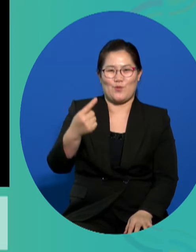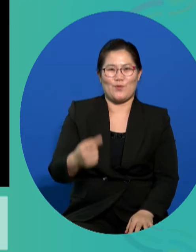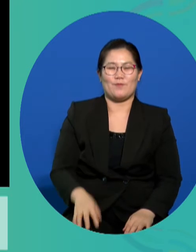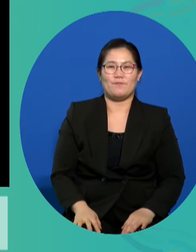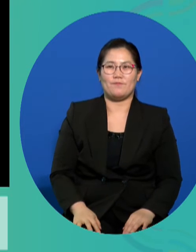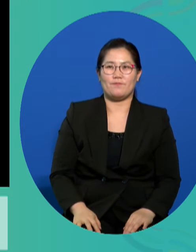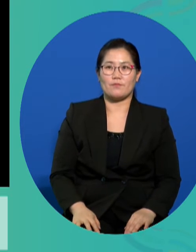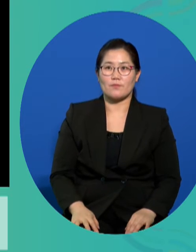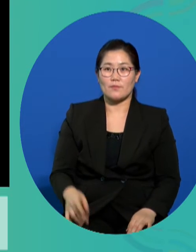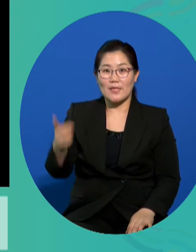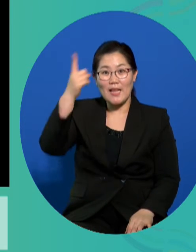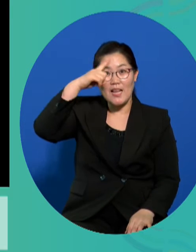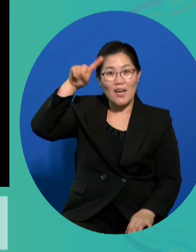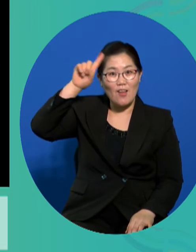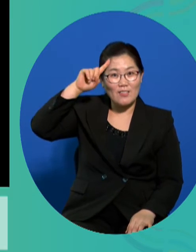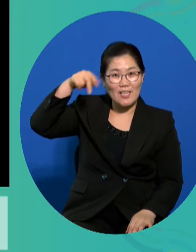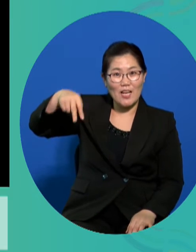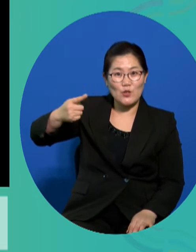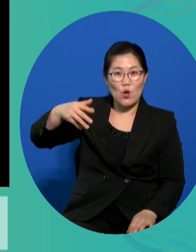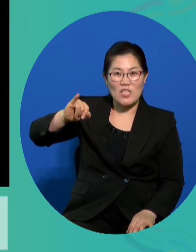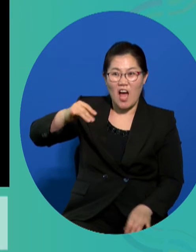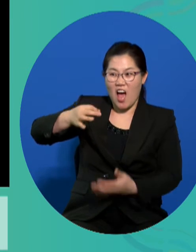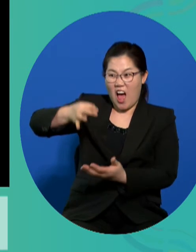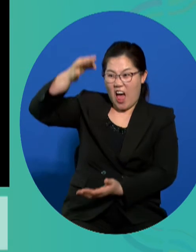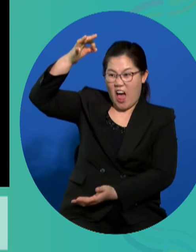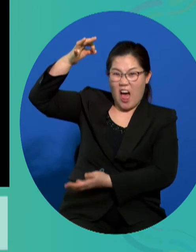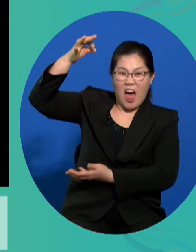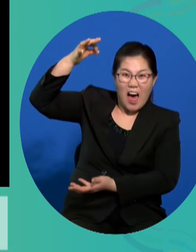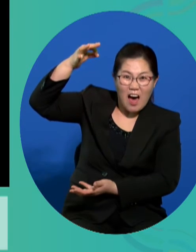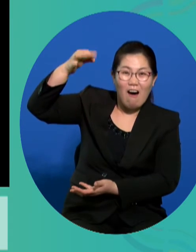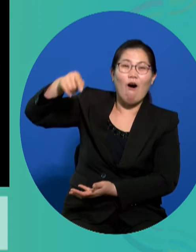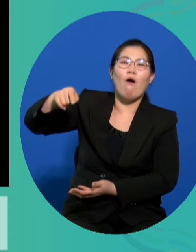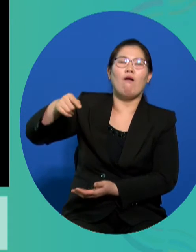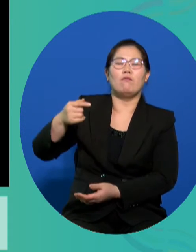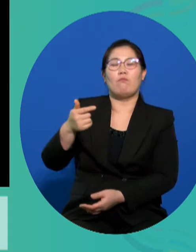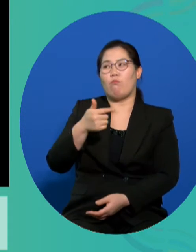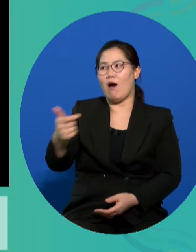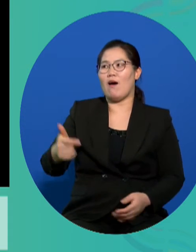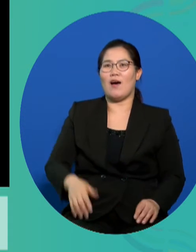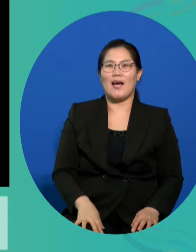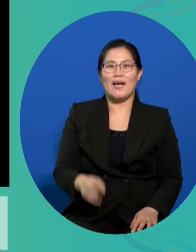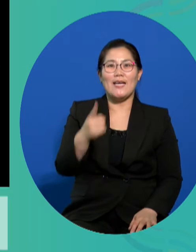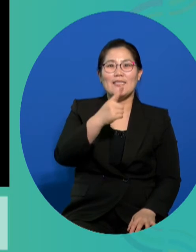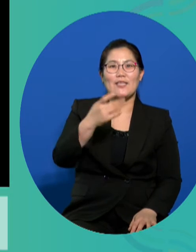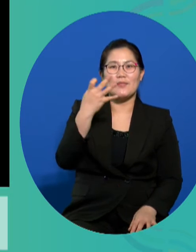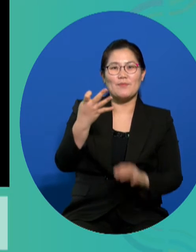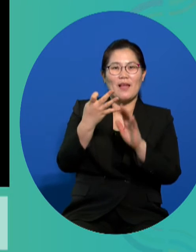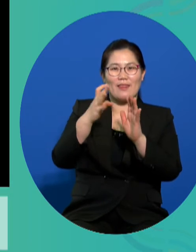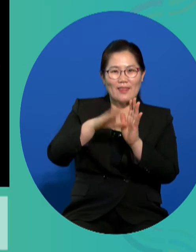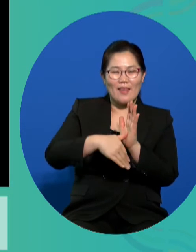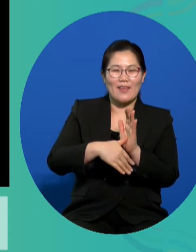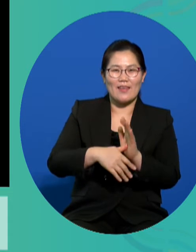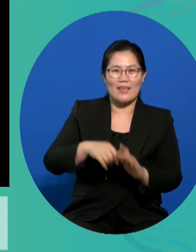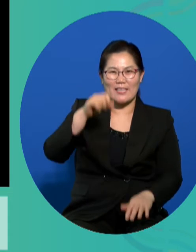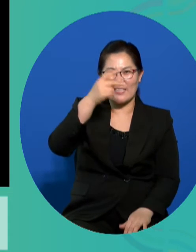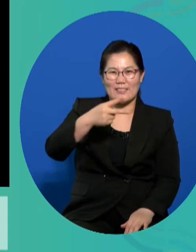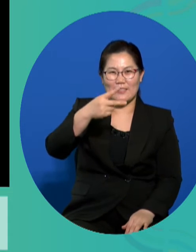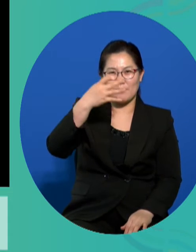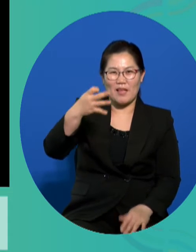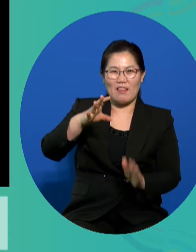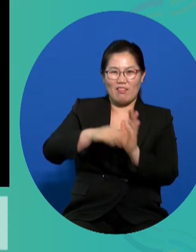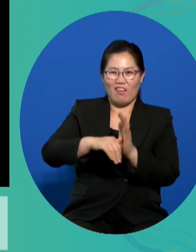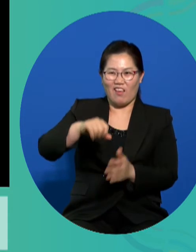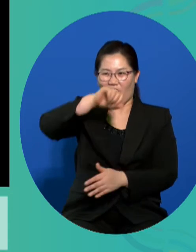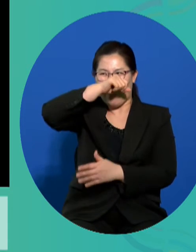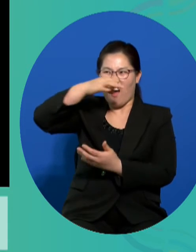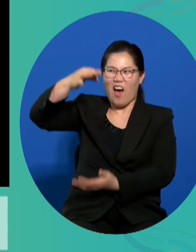보듯이 러시아 소치도 있지만 러시아 같은 경우는 뭐 이 동계올림픽 2014년이죠. 거의 뭐 상당히 많은